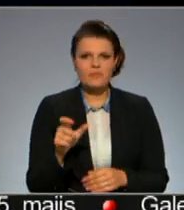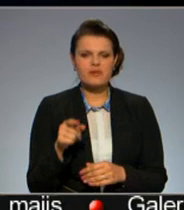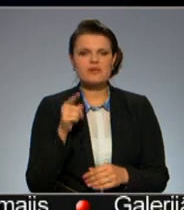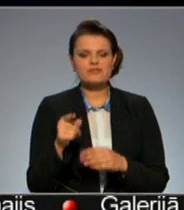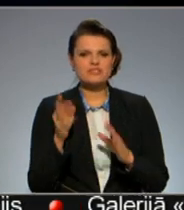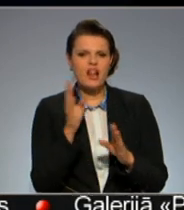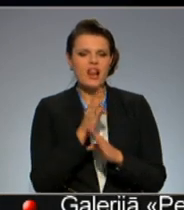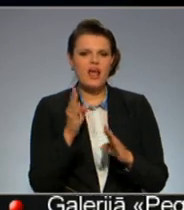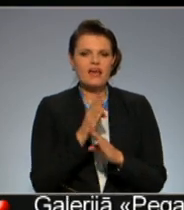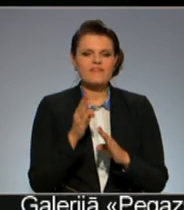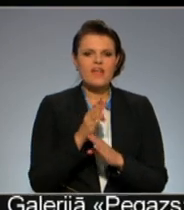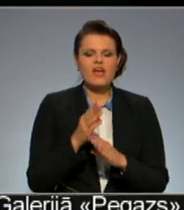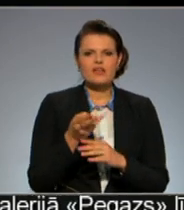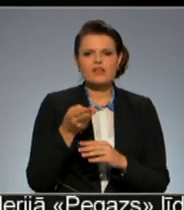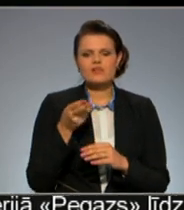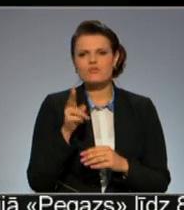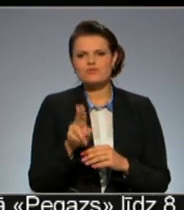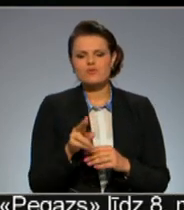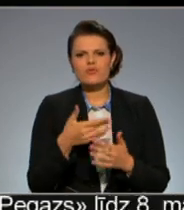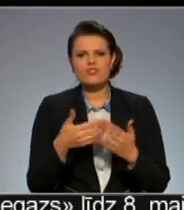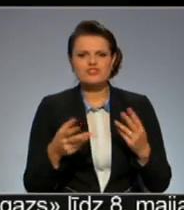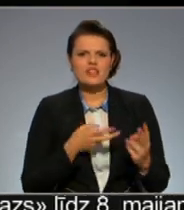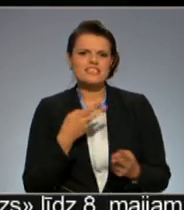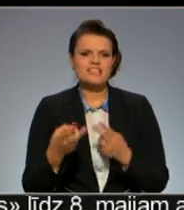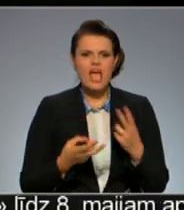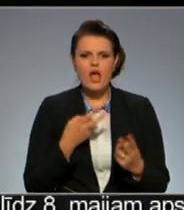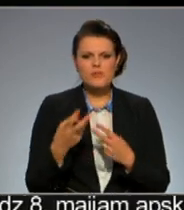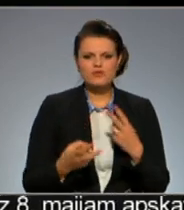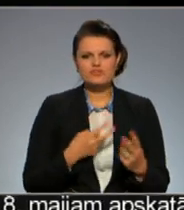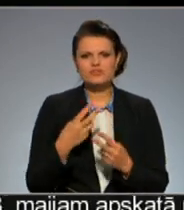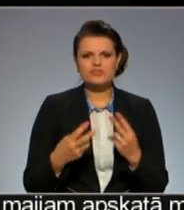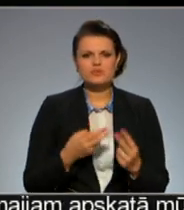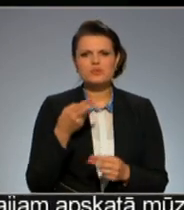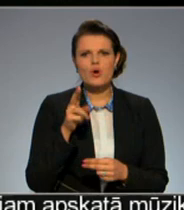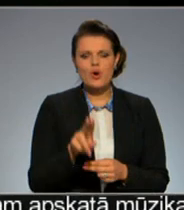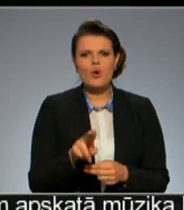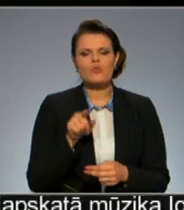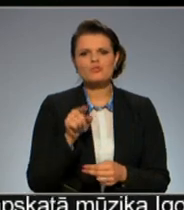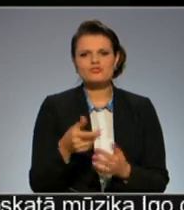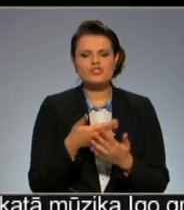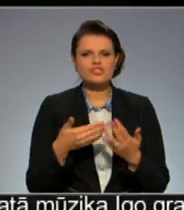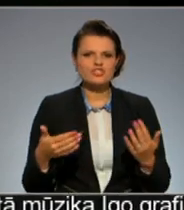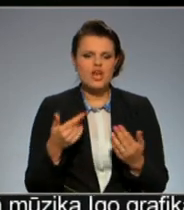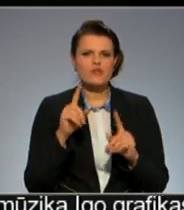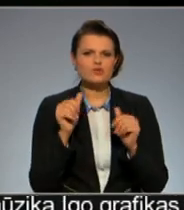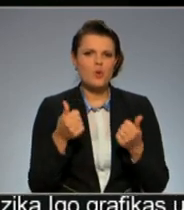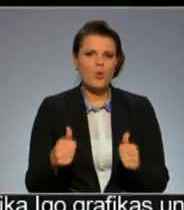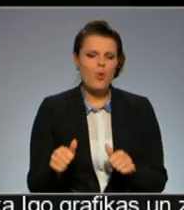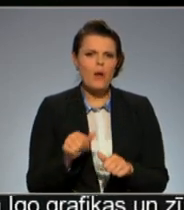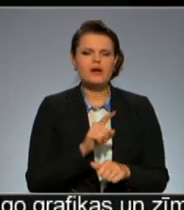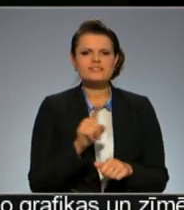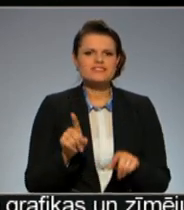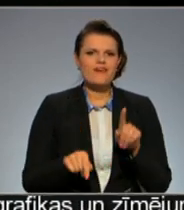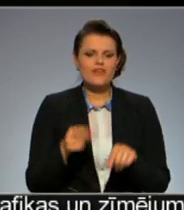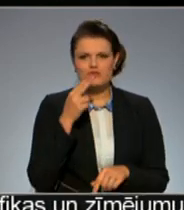liktenīgums žana finka tēlā hamlets ar savu būt vai nebūt un pravietiskās indriķa hronikas tās ir tikai